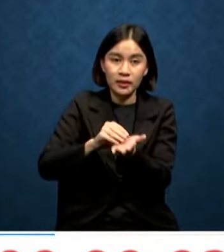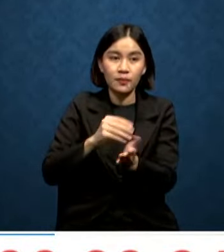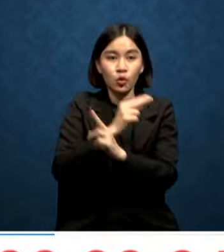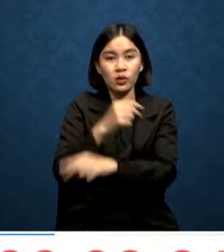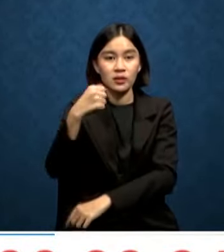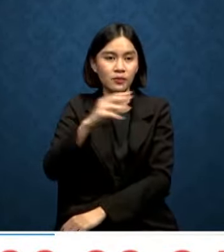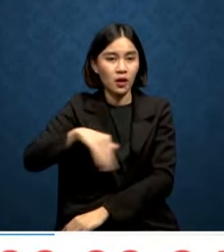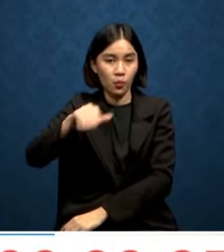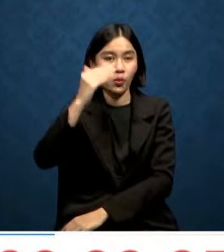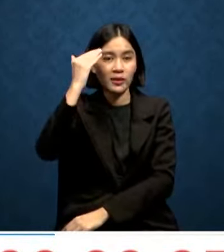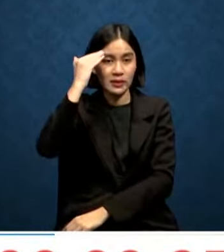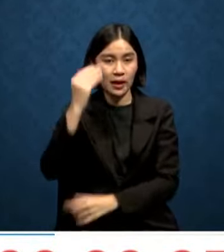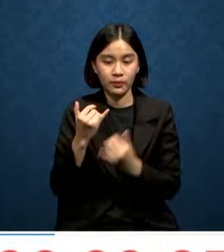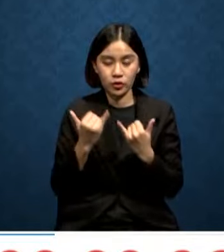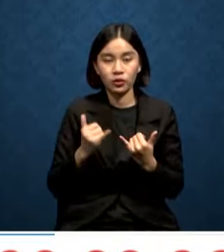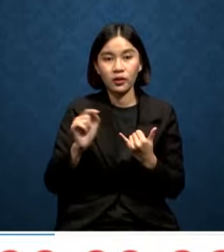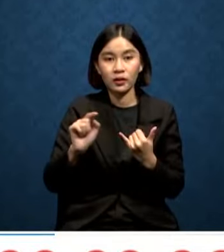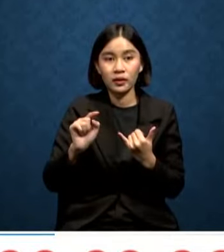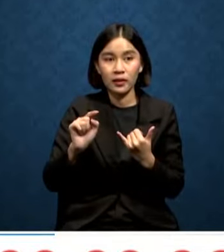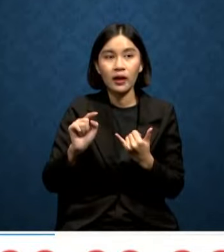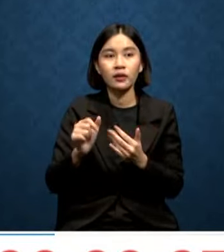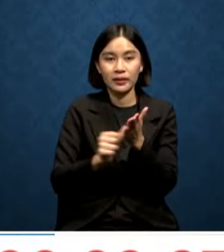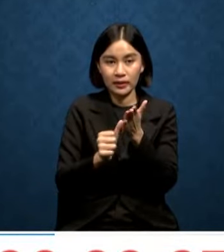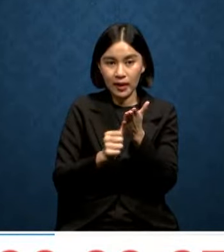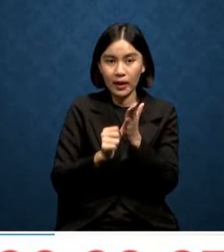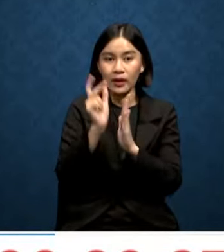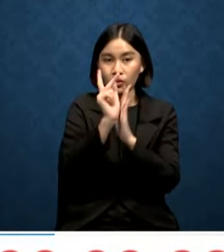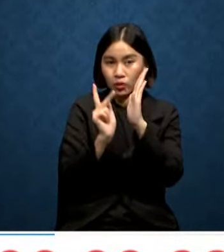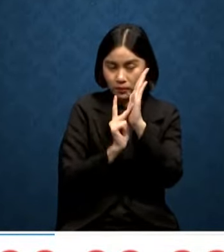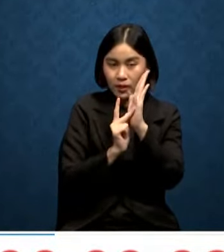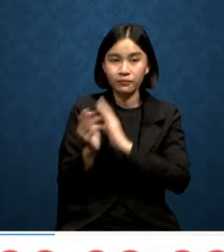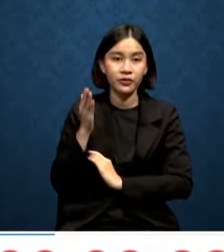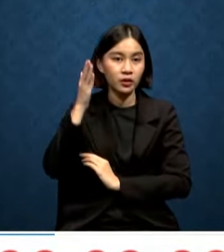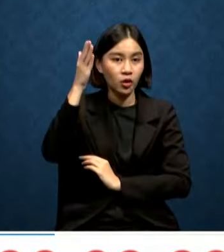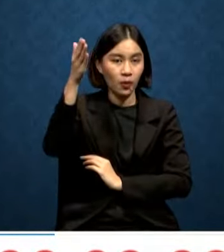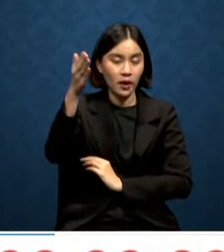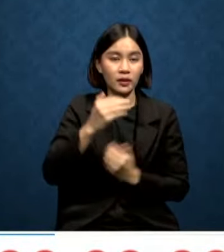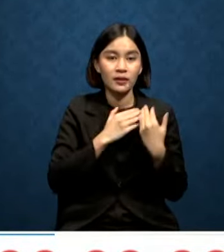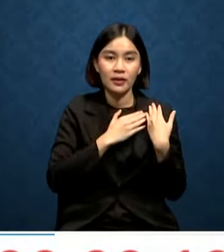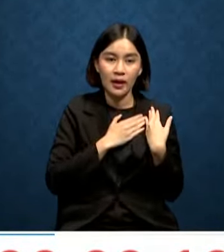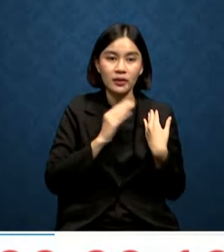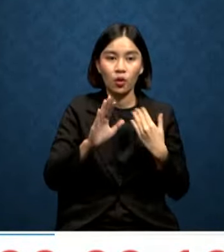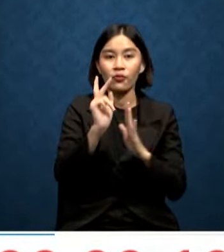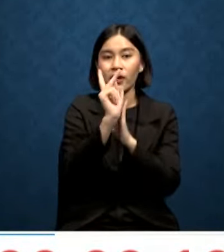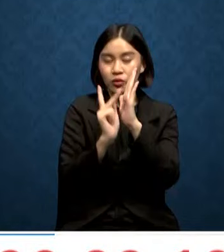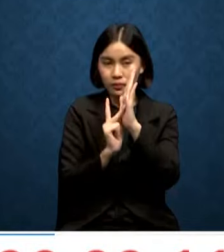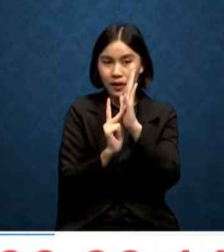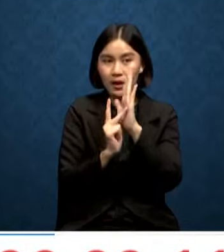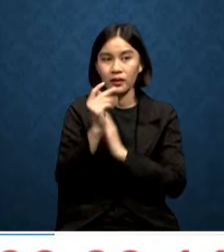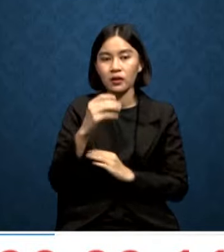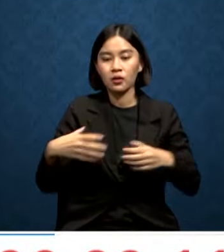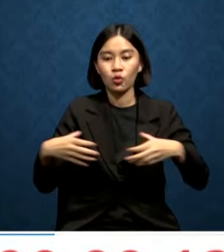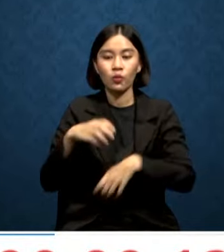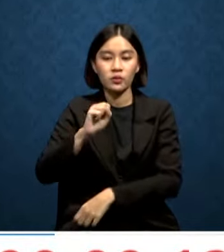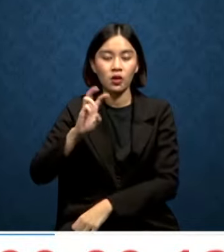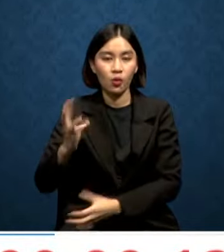ราบกันดีนะครับเพราะฉะนั้นตรงนี้เนี่ยเป็นสิ่งซึ่งจะต้องมาแก้ไขกฎหมายกันต่อไปก็ต้องเป็นภาระหน้าที่ของฝ่ายนิติบัญญัติซึ่งทางวุฒิสภา